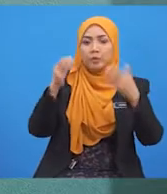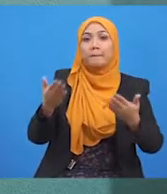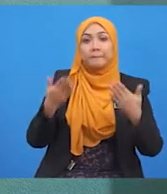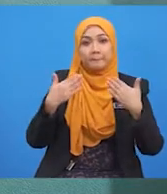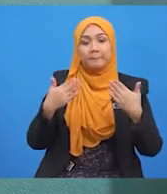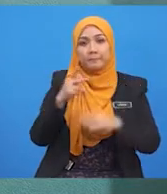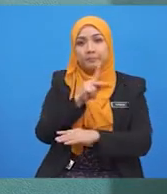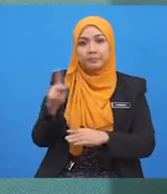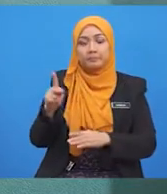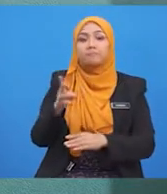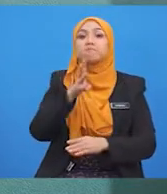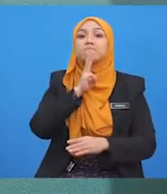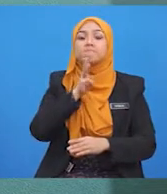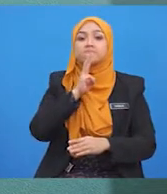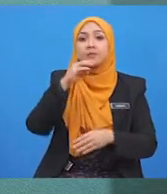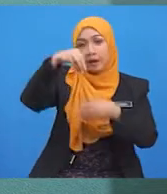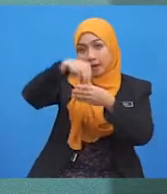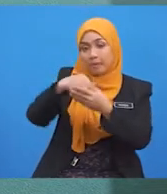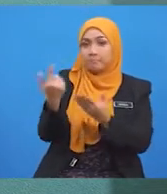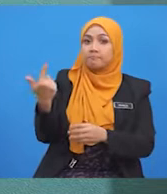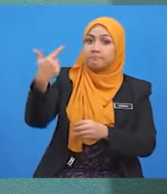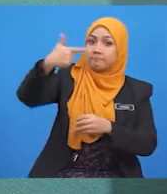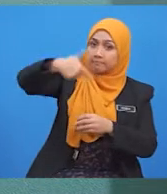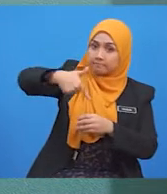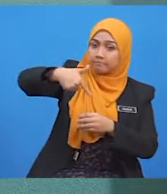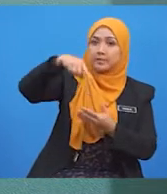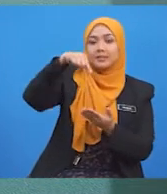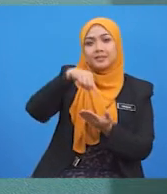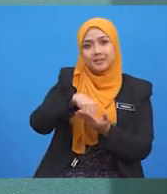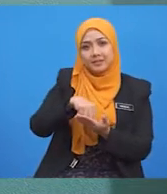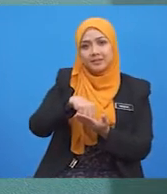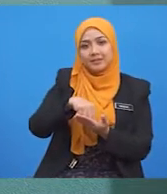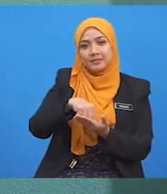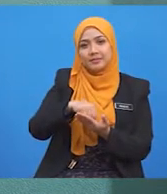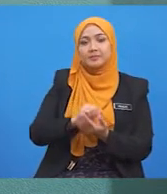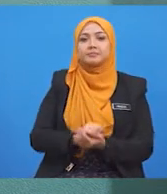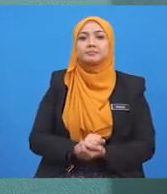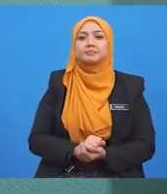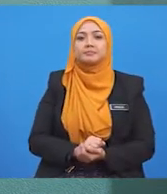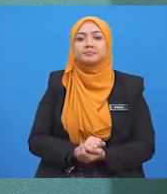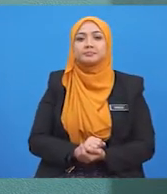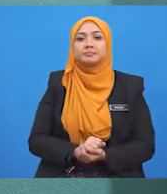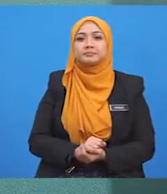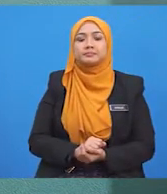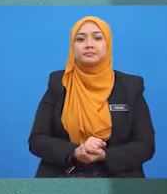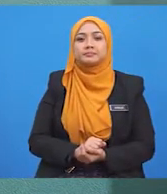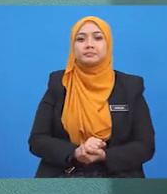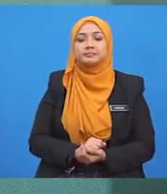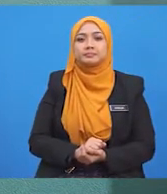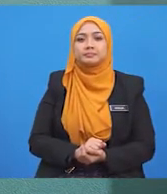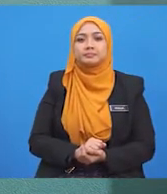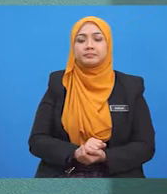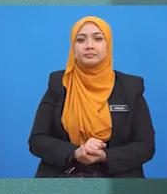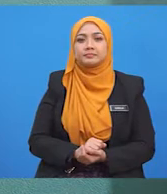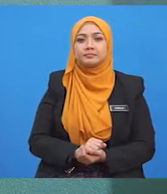ya suhu air akan bertambah nampaknya drama yang dapat